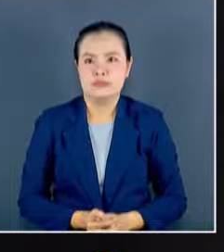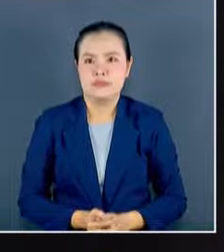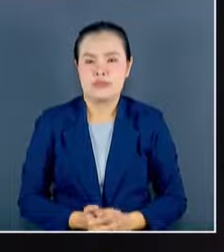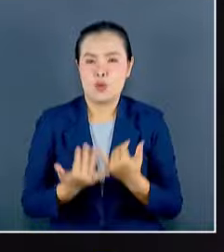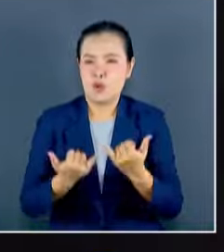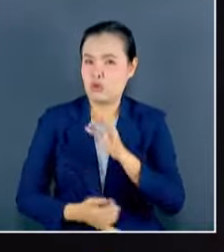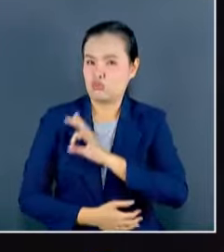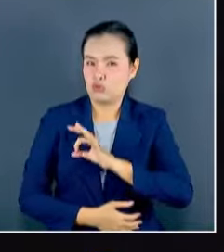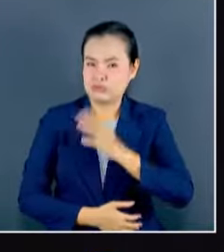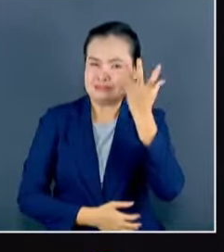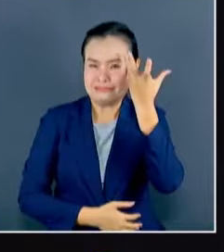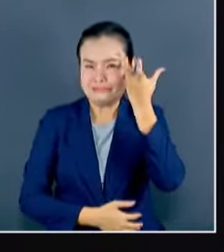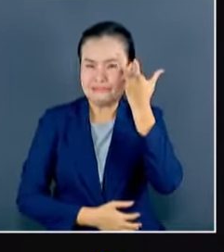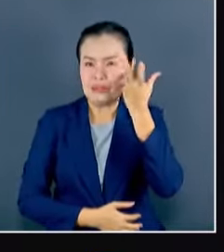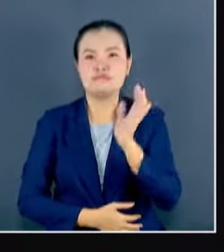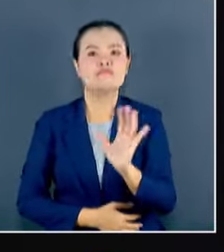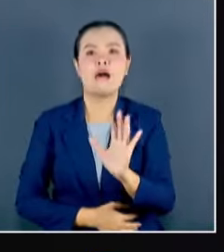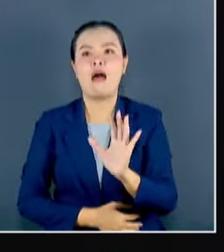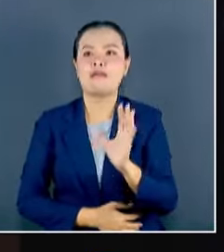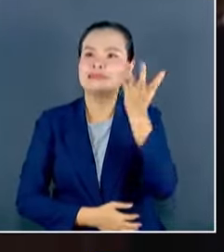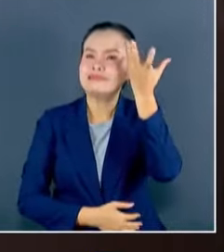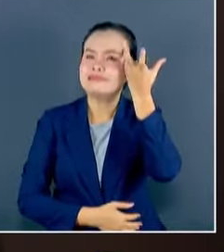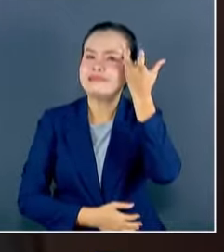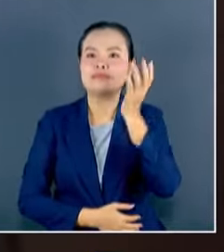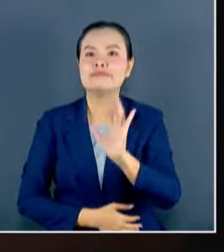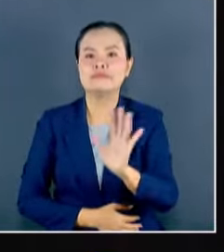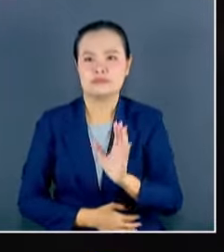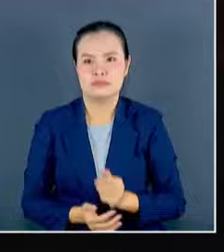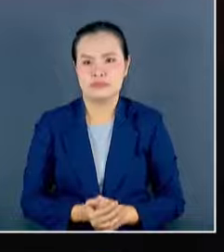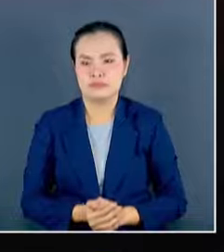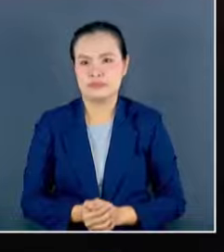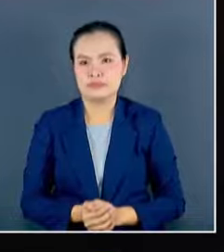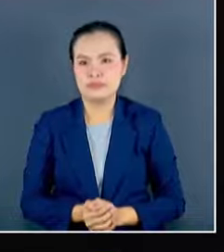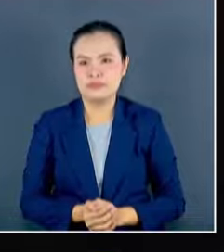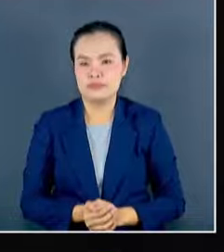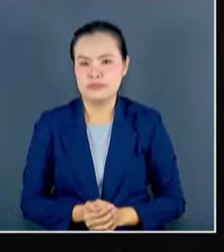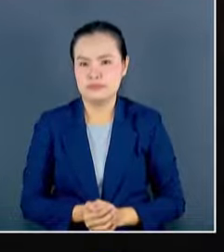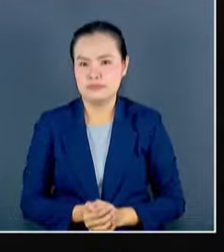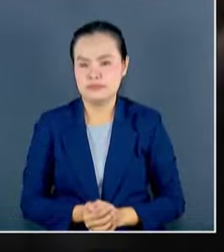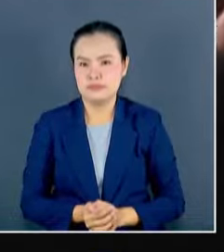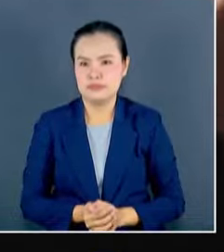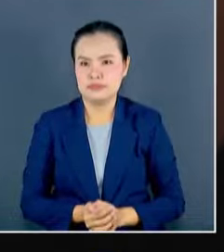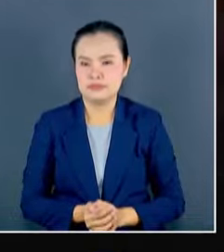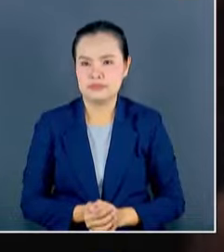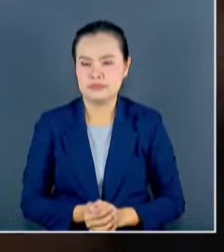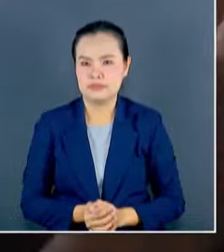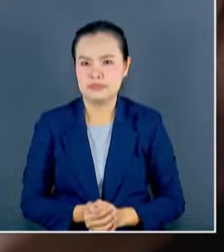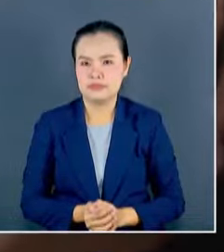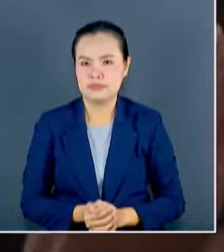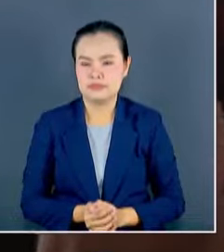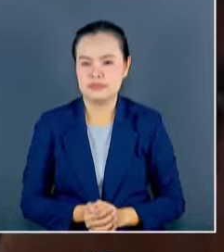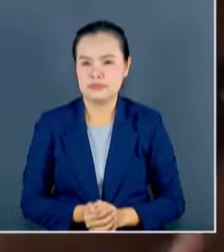วันนี้รู้สึกเครียดหรือว่ากังวลเรื่องไหนเป็นพิเศษ ไหมไม่เลยครับไม่เลยครับ ก่อนหน้านี้ผมอยากเป็นเพื่อน พี่เดี๋ยว รู้จักกับเมียเจ้าเนี่ยม